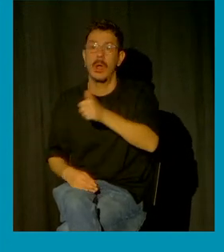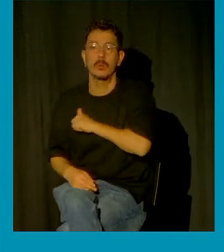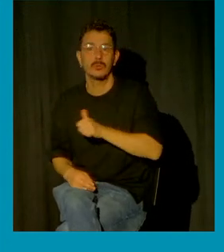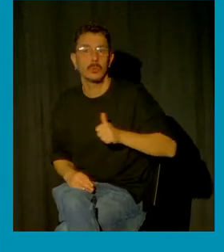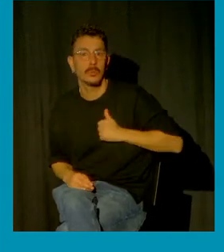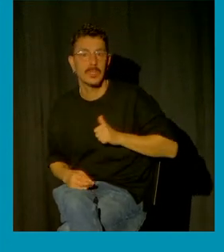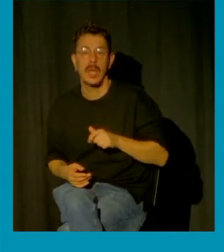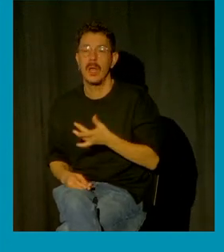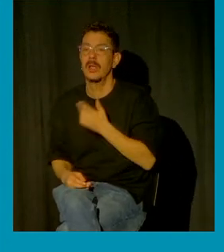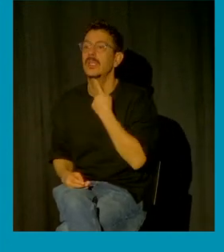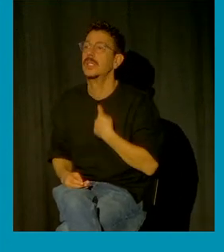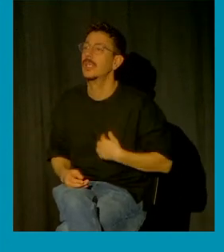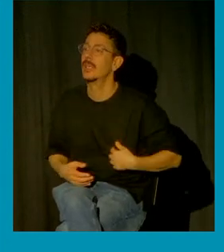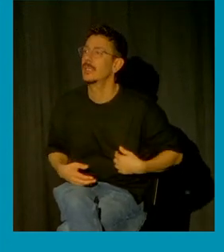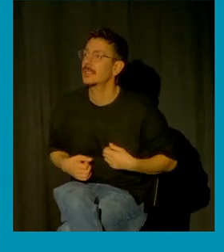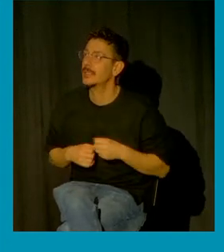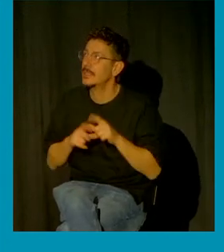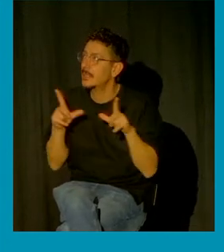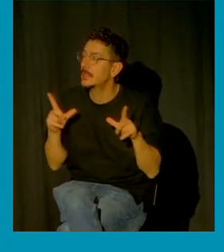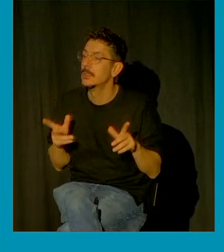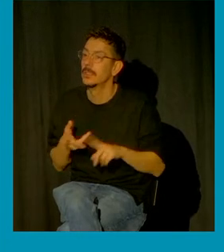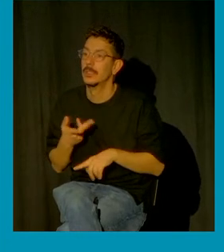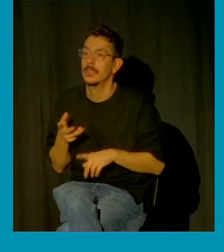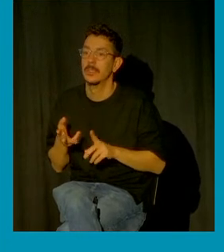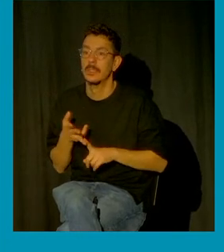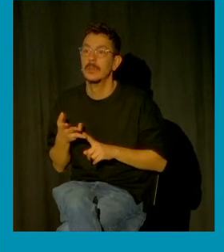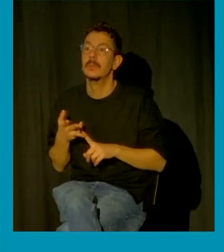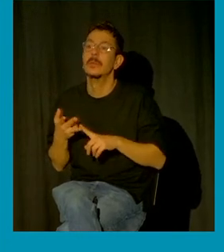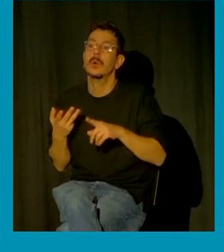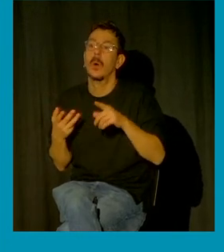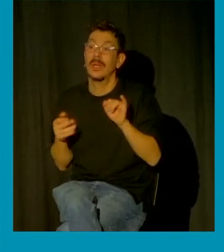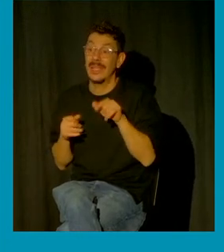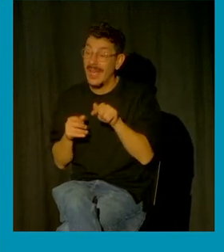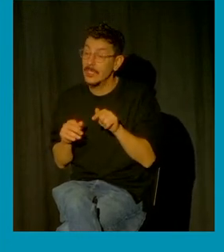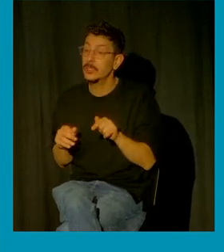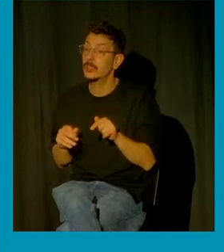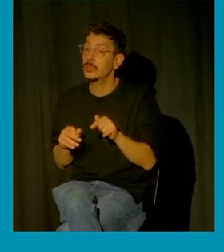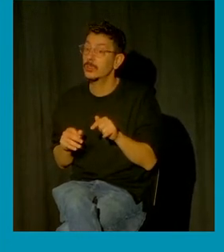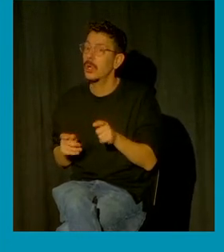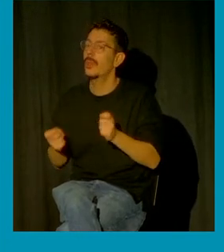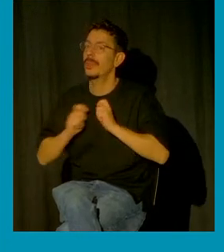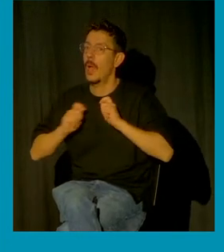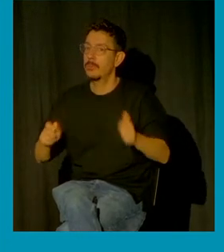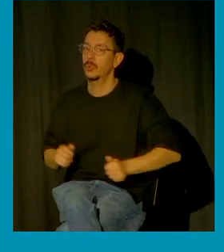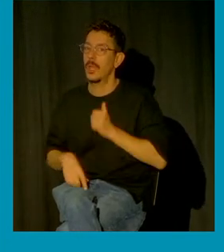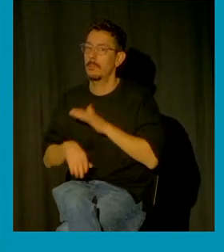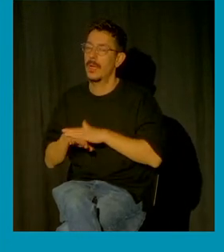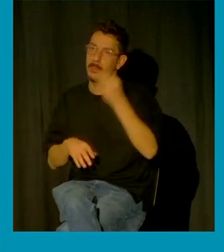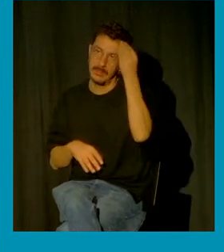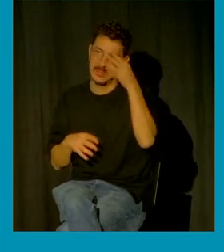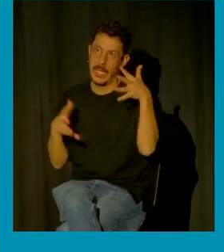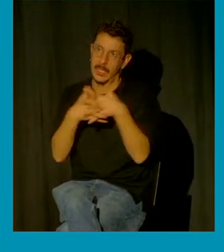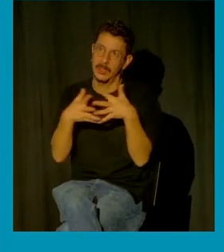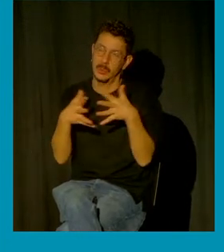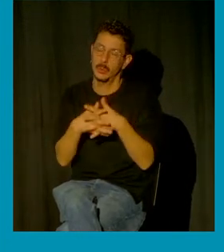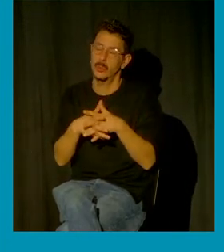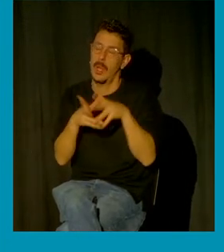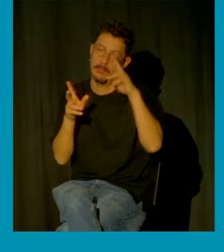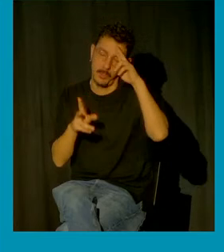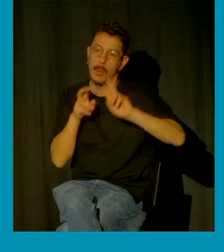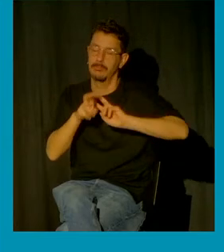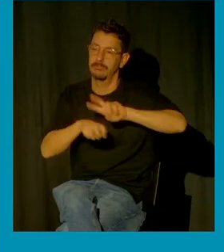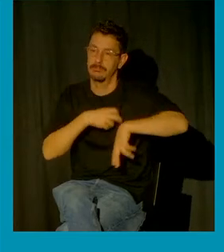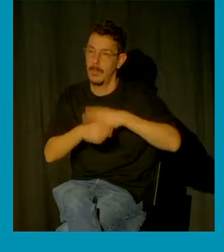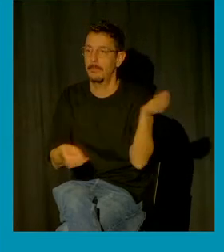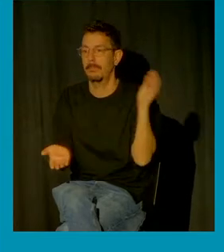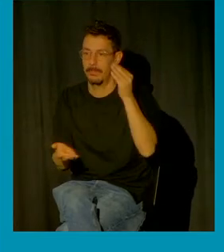sexuals possibles i existents és quelcom que també ens permet repensar totes les estructures un altre dels